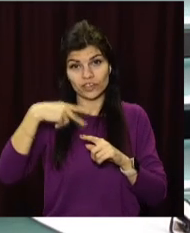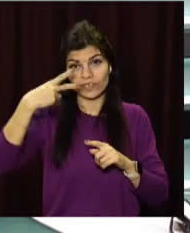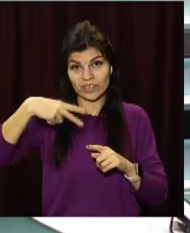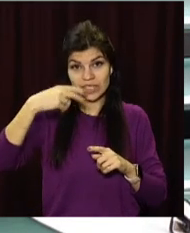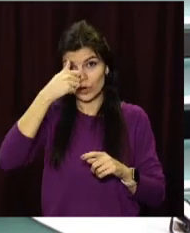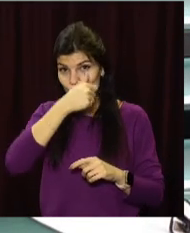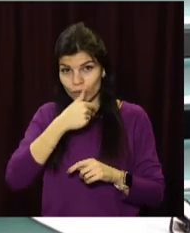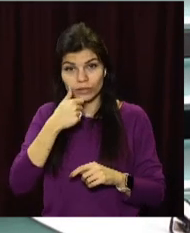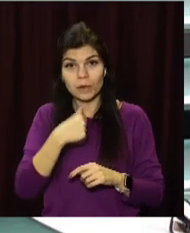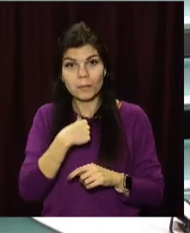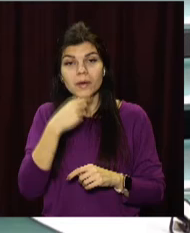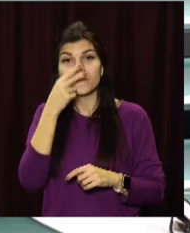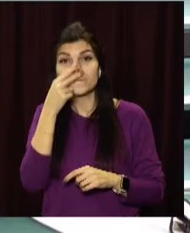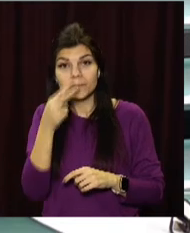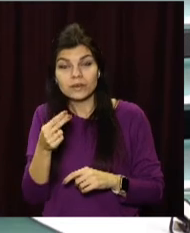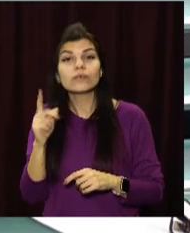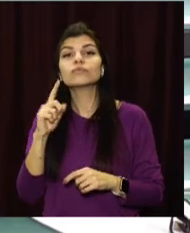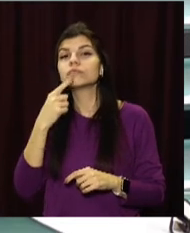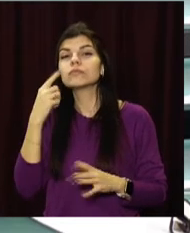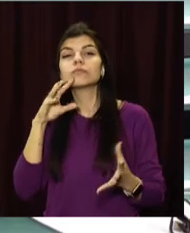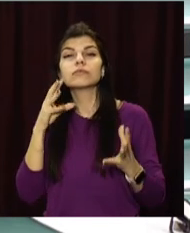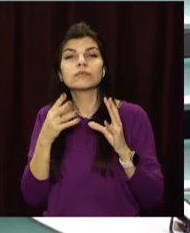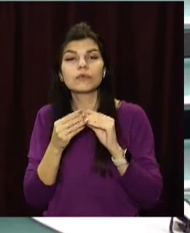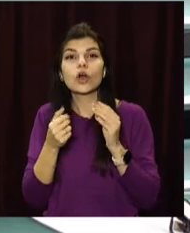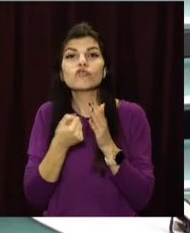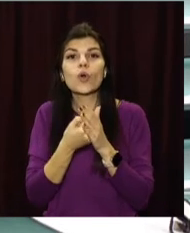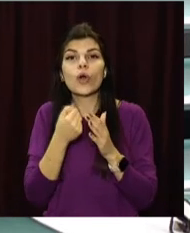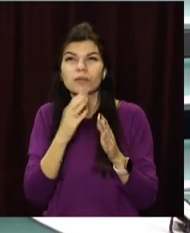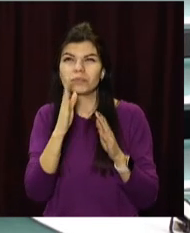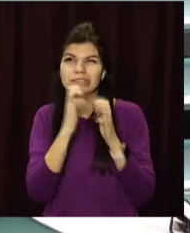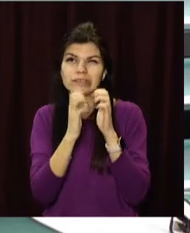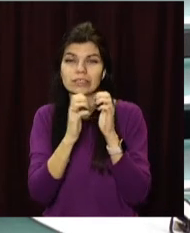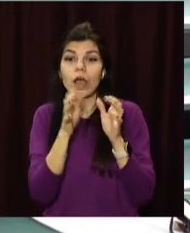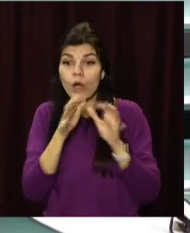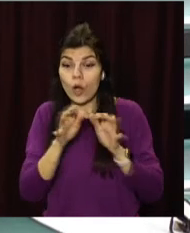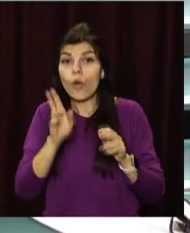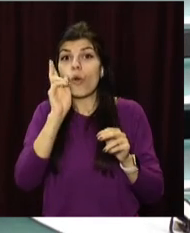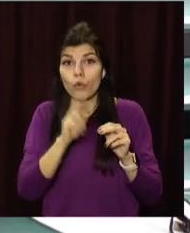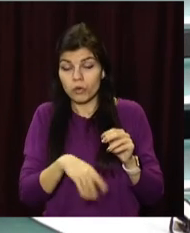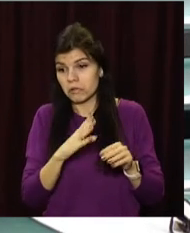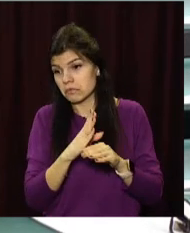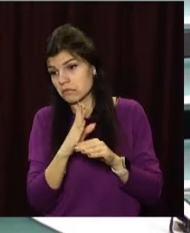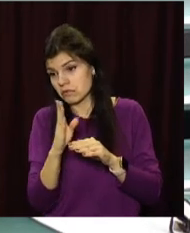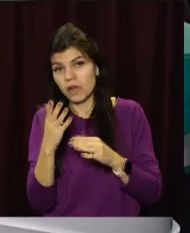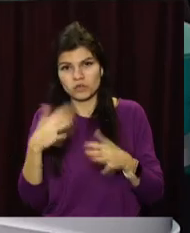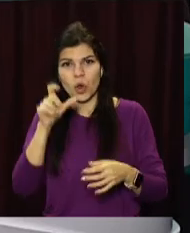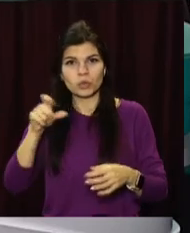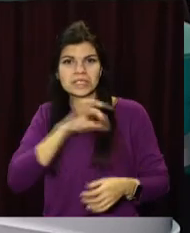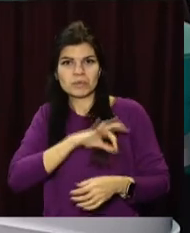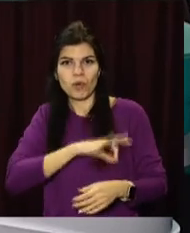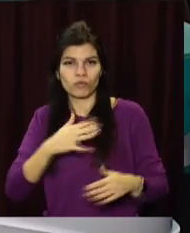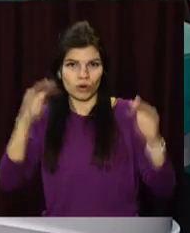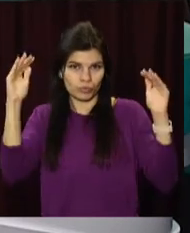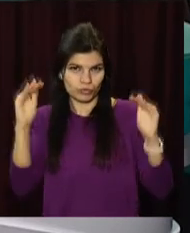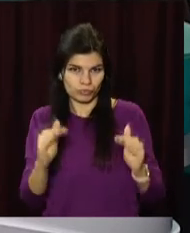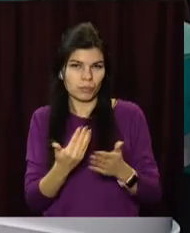2020 рік, то ми бачимо, що в середньому до літа після опалювального сезону вартість зменшилась газу приблизно на